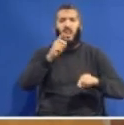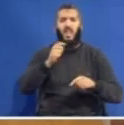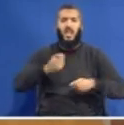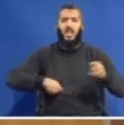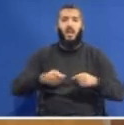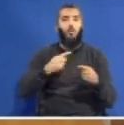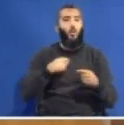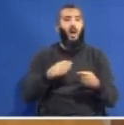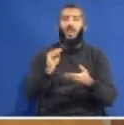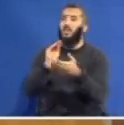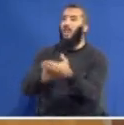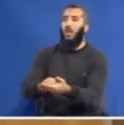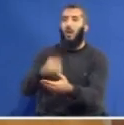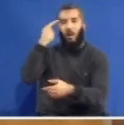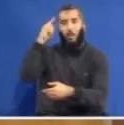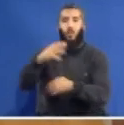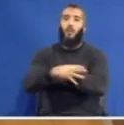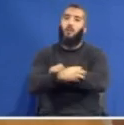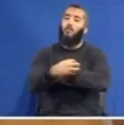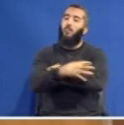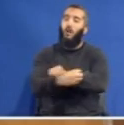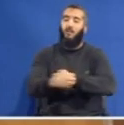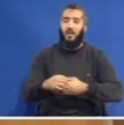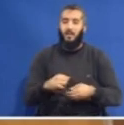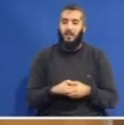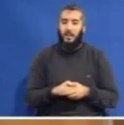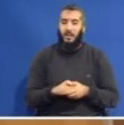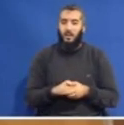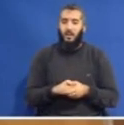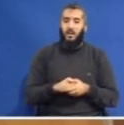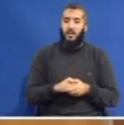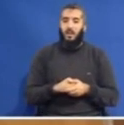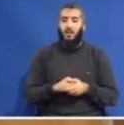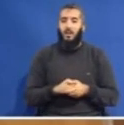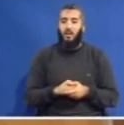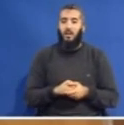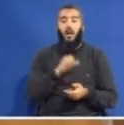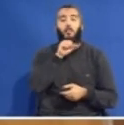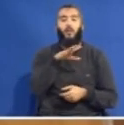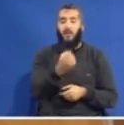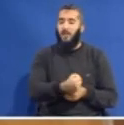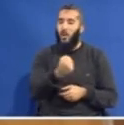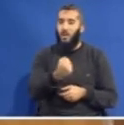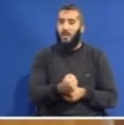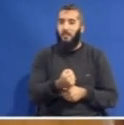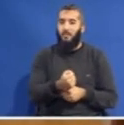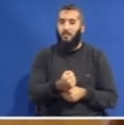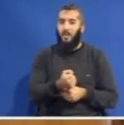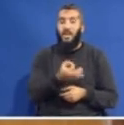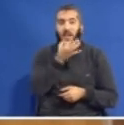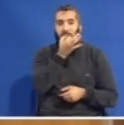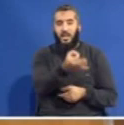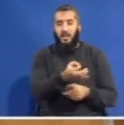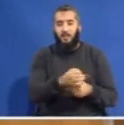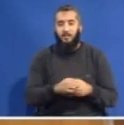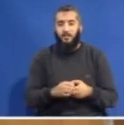لفقراء المسلمين، فقراء الأنصار في المدينة المنورة. فقال سيدنا رسول الله صلى الله عليه وسلم بعد شرائها أيضا